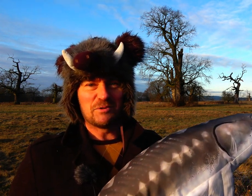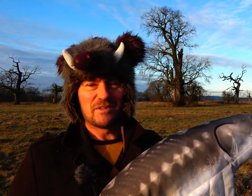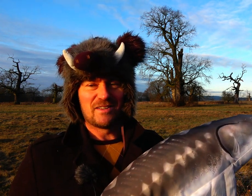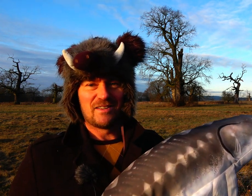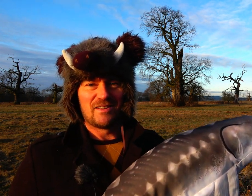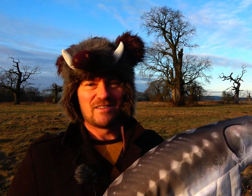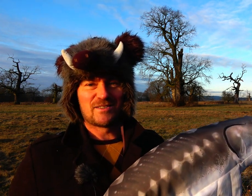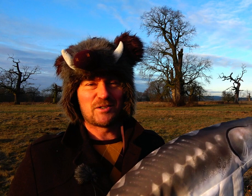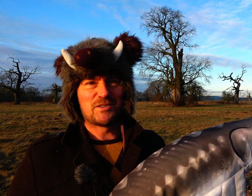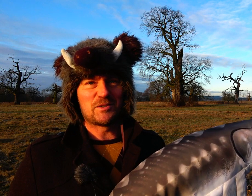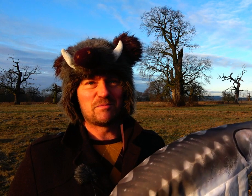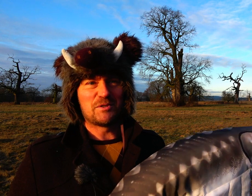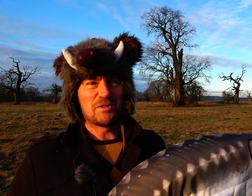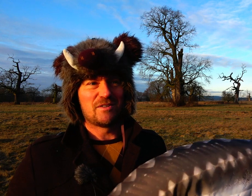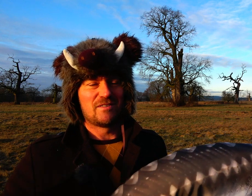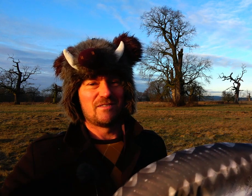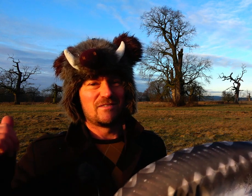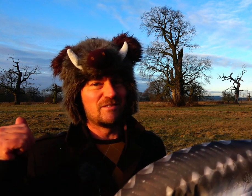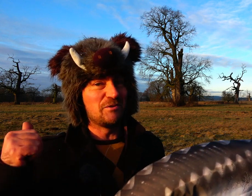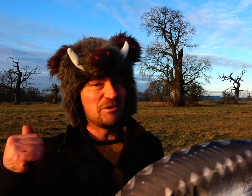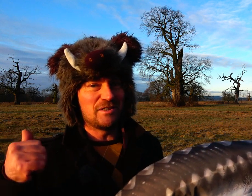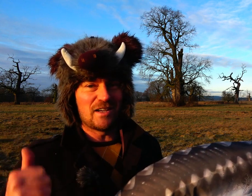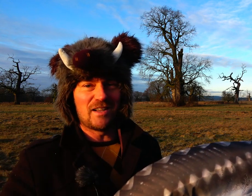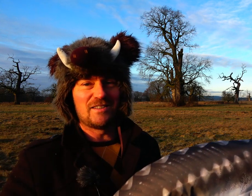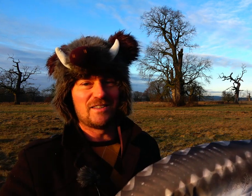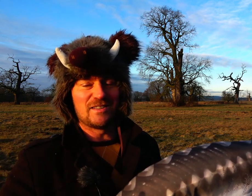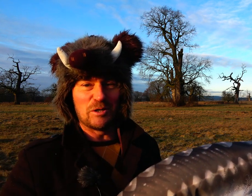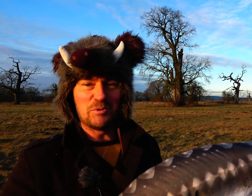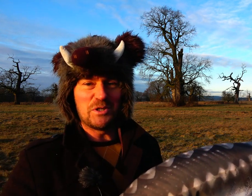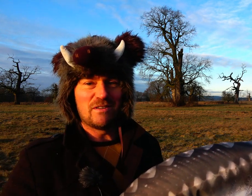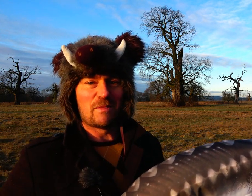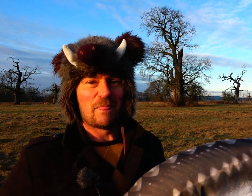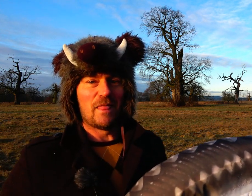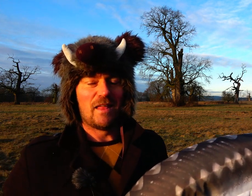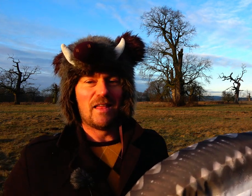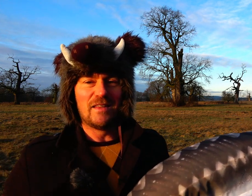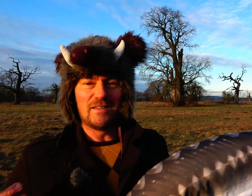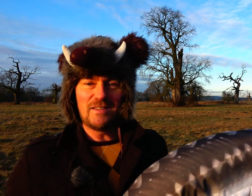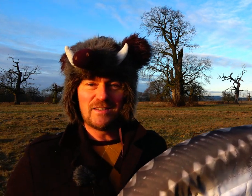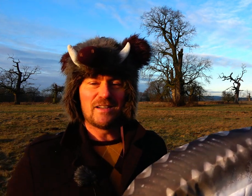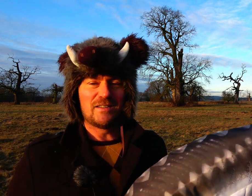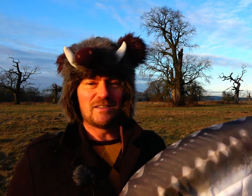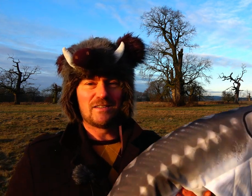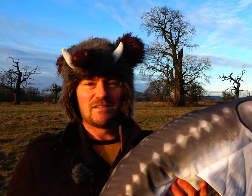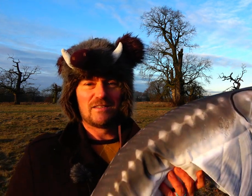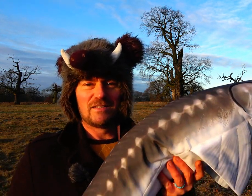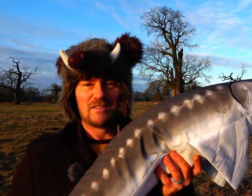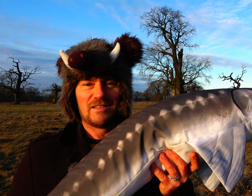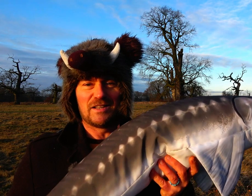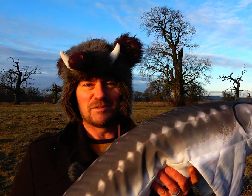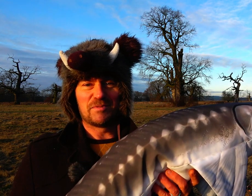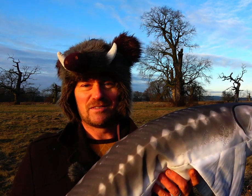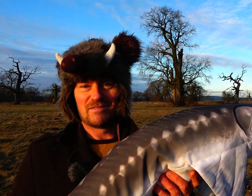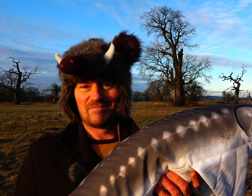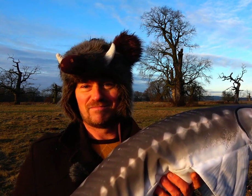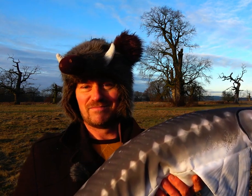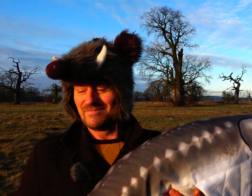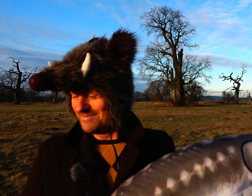w roku coś zrobić, no idealnie dla ludzi i idealnie dla